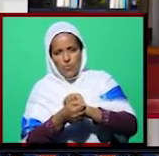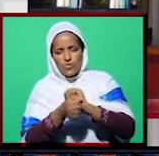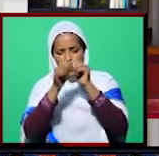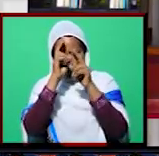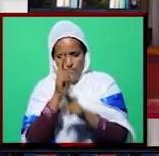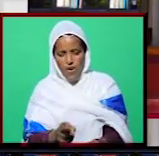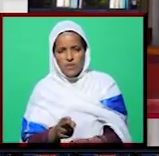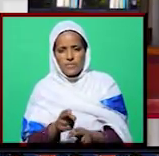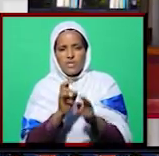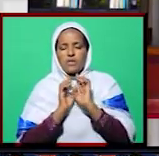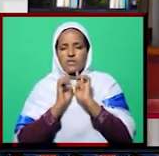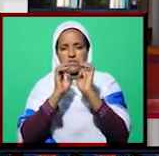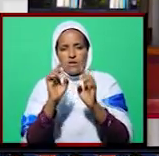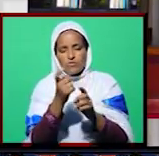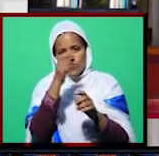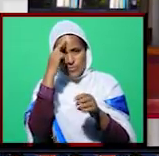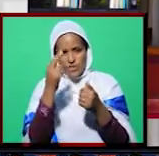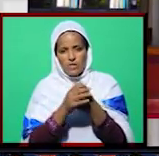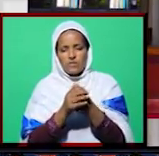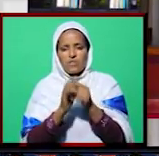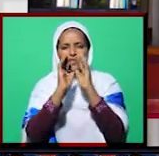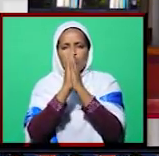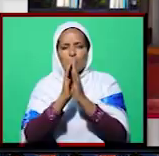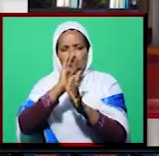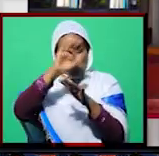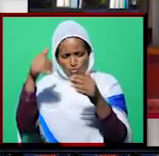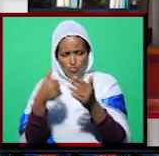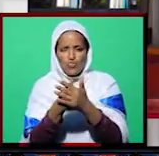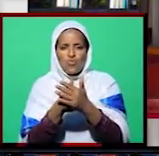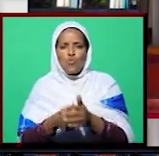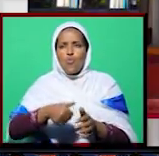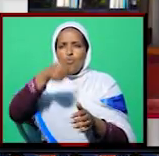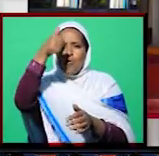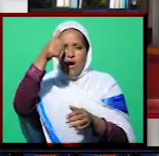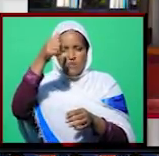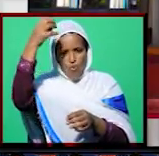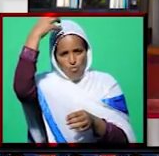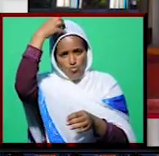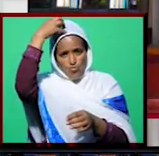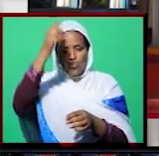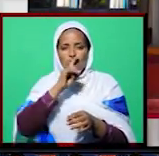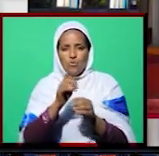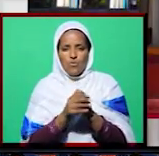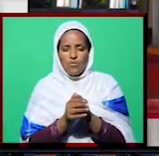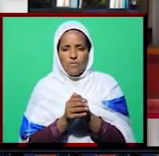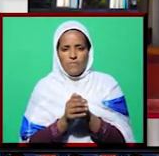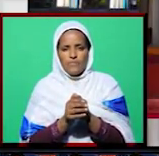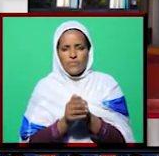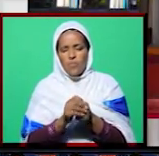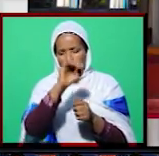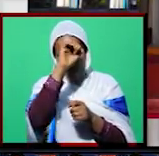ደም የሚለውጥልን የሚያከብርልን ቅዳሴ በመሆኑ የጸሎቶች ሁሉ ጉልላት ቁንጮ